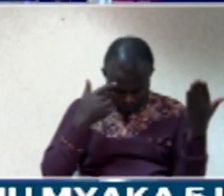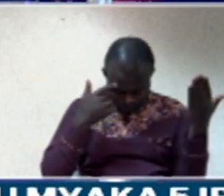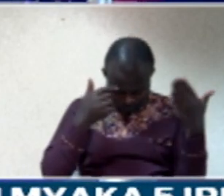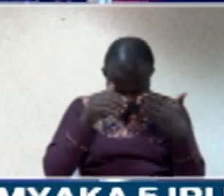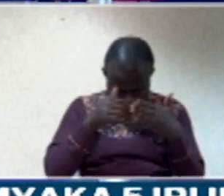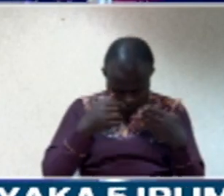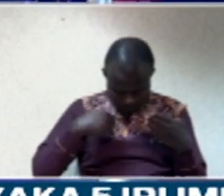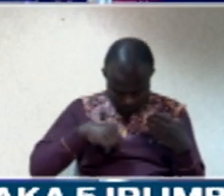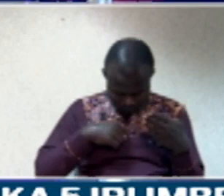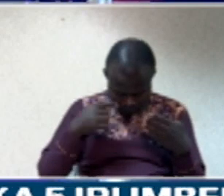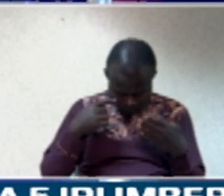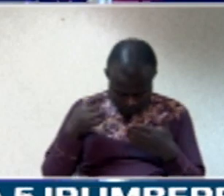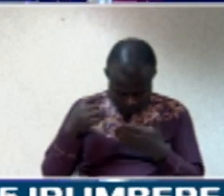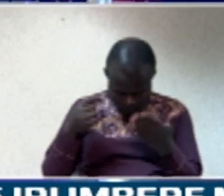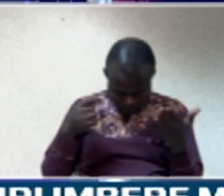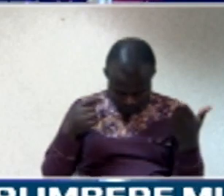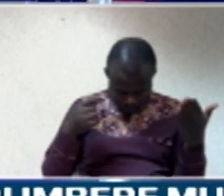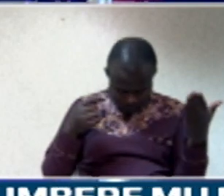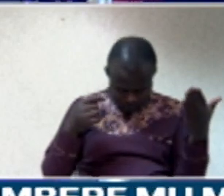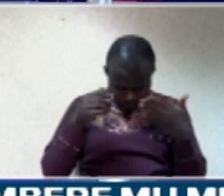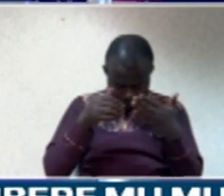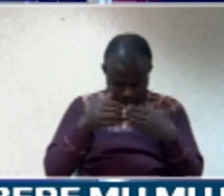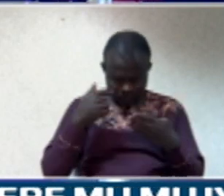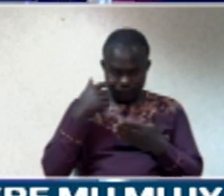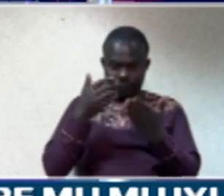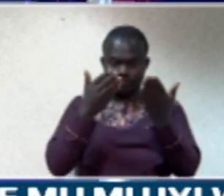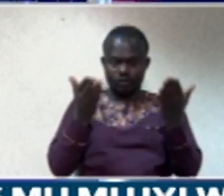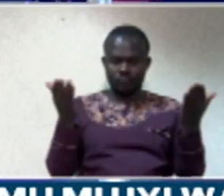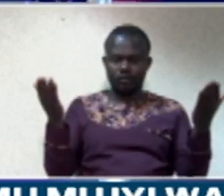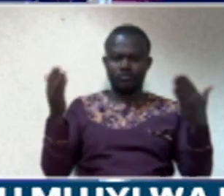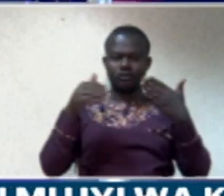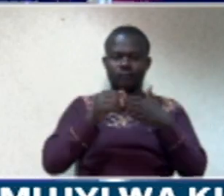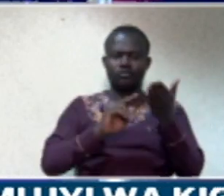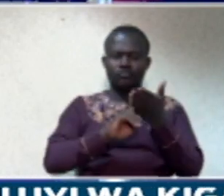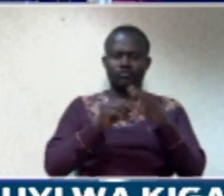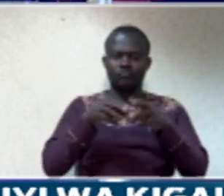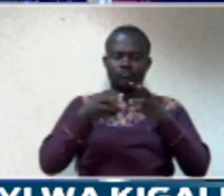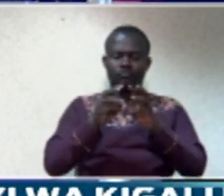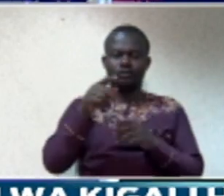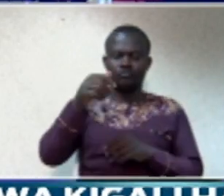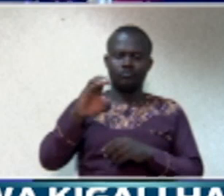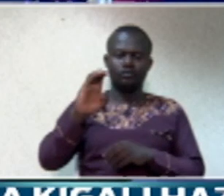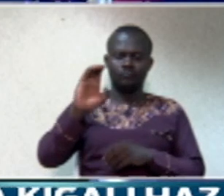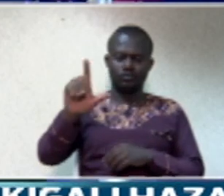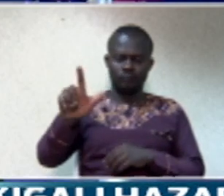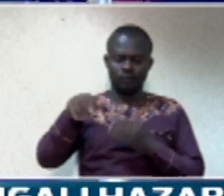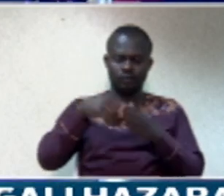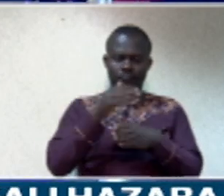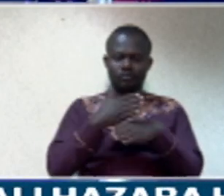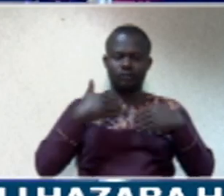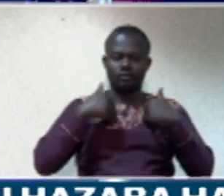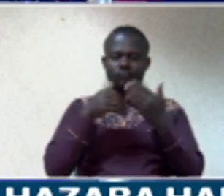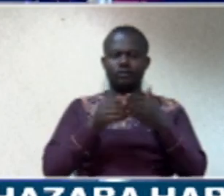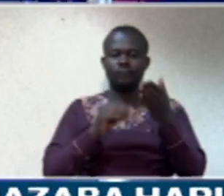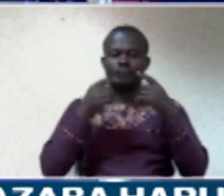zigera kuri ebyiri zizifashishwa mu gupima COVID-19 hakoreshejwe uburyo bwa PCR Ministeri y'ubuzima ikabivuga ko